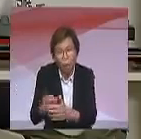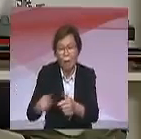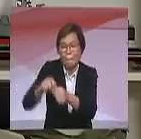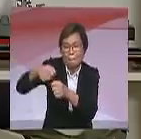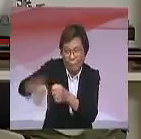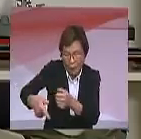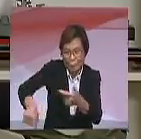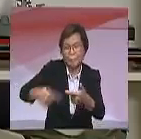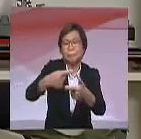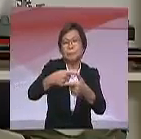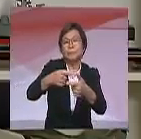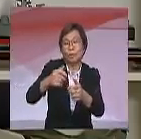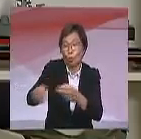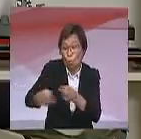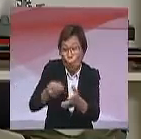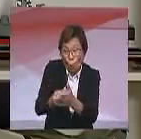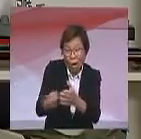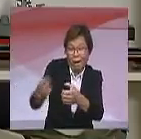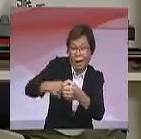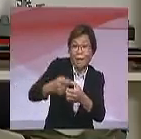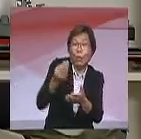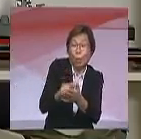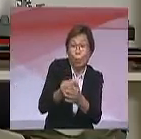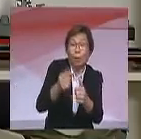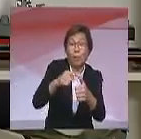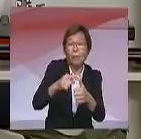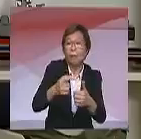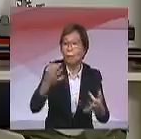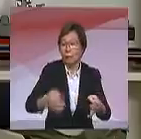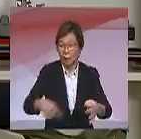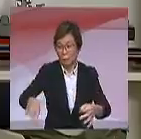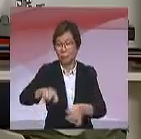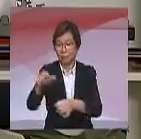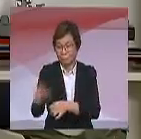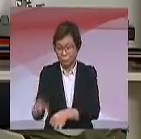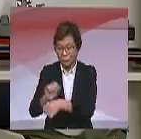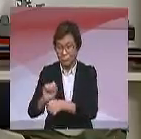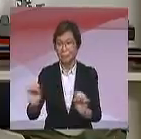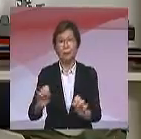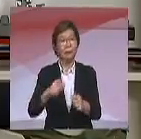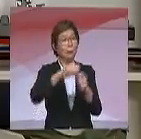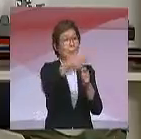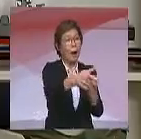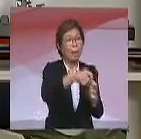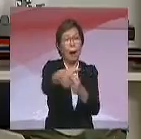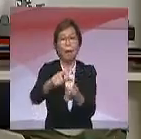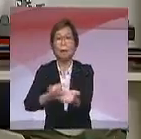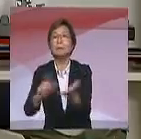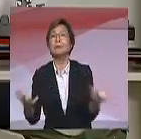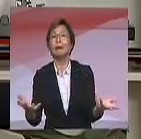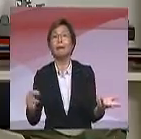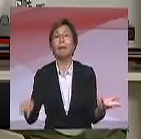bayaran. Ini kalau mereka tak bekerja, ramai yang tak dapat gaji lah. Jadi sebab itulah yang ini